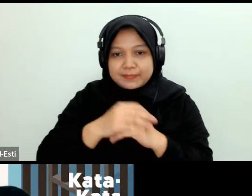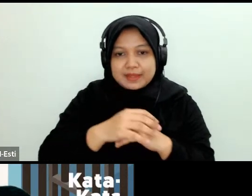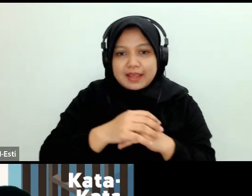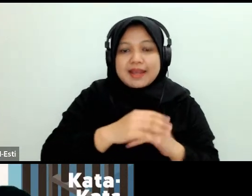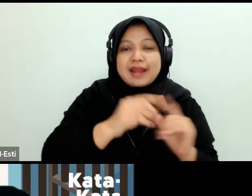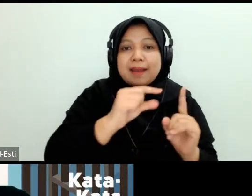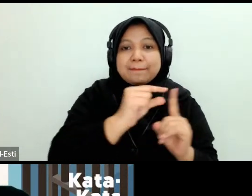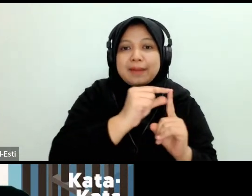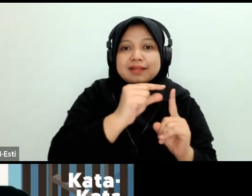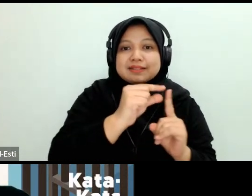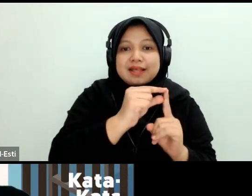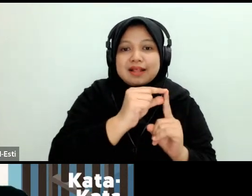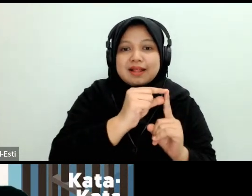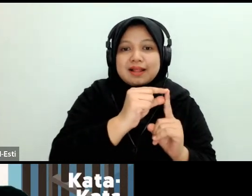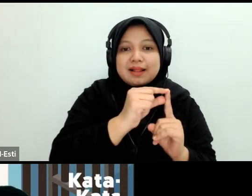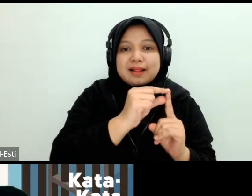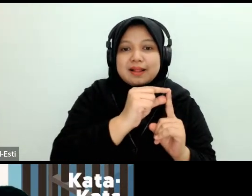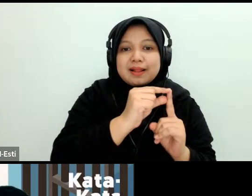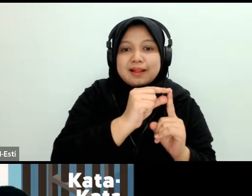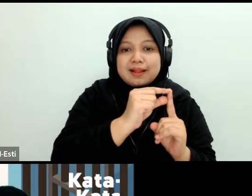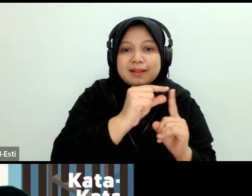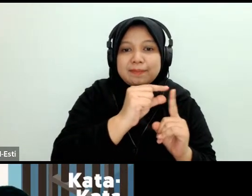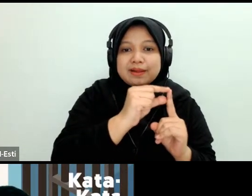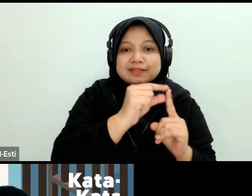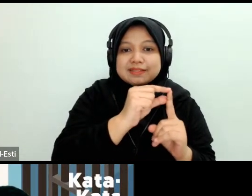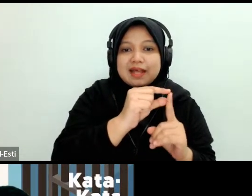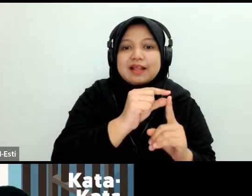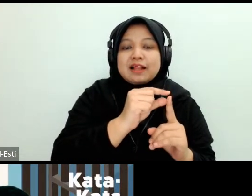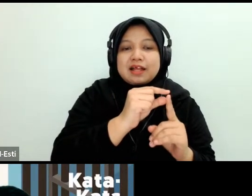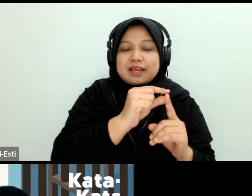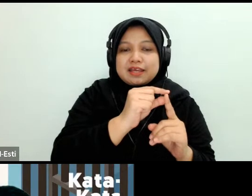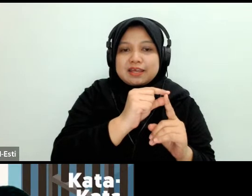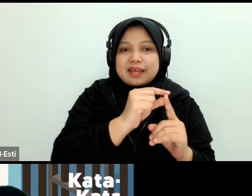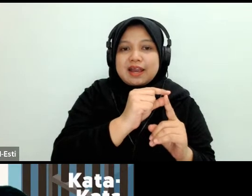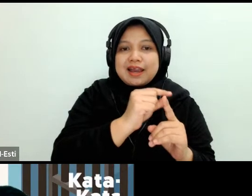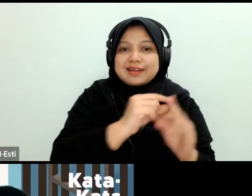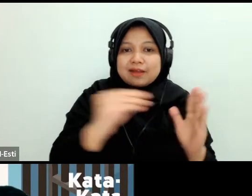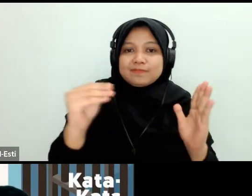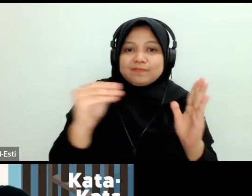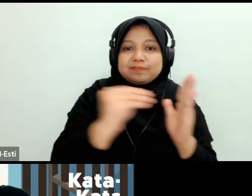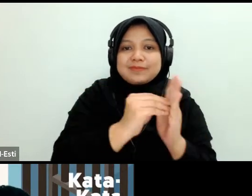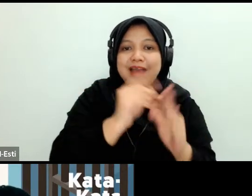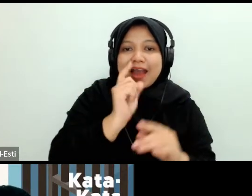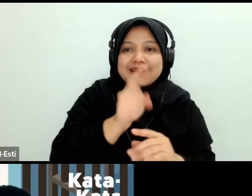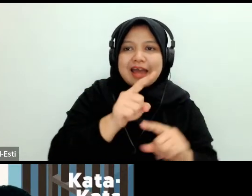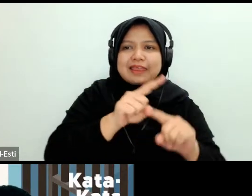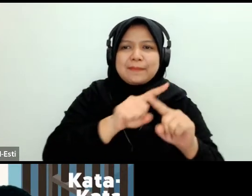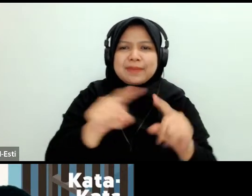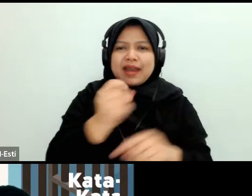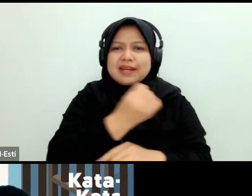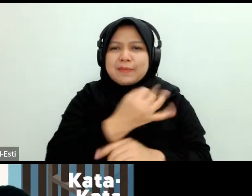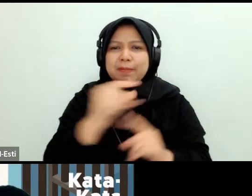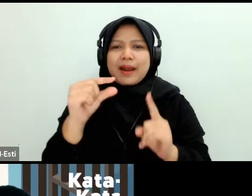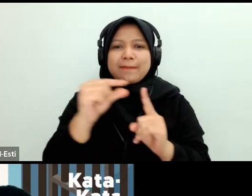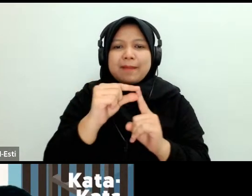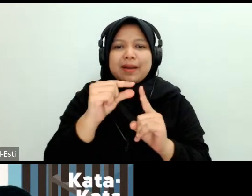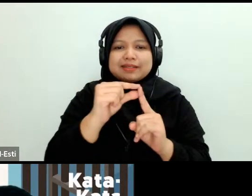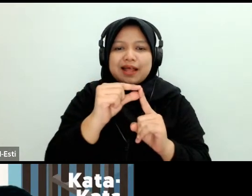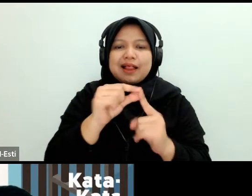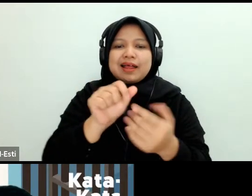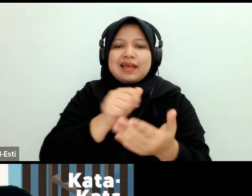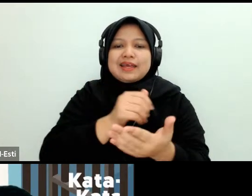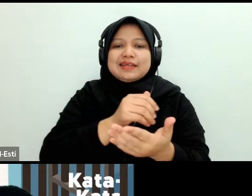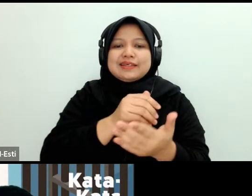muncul tapi sebetulnya pasal yang lain hilang gitu ya karena ke tukeran ke dari